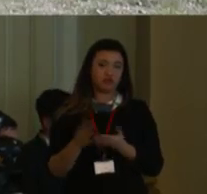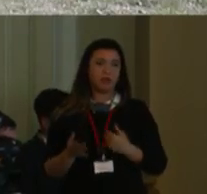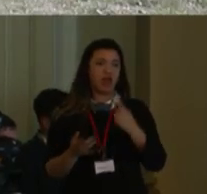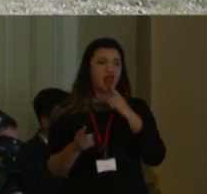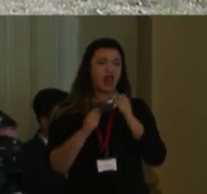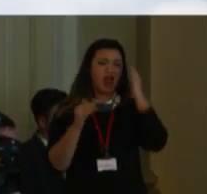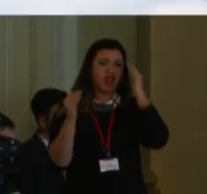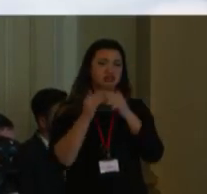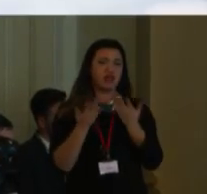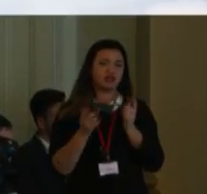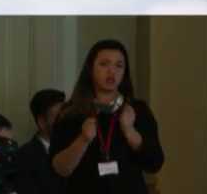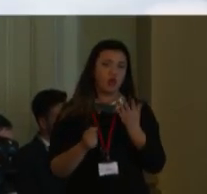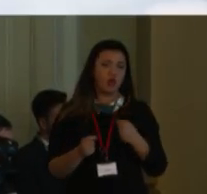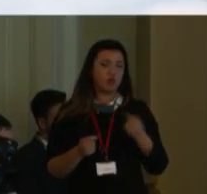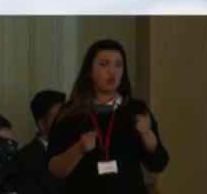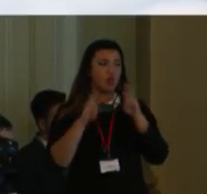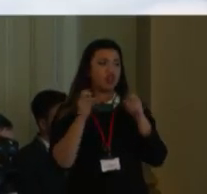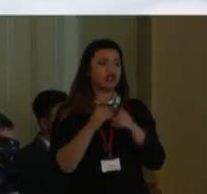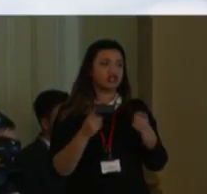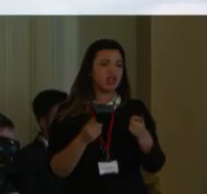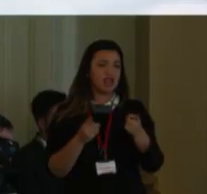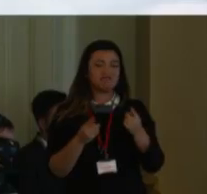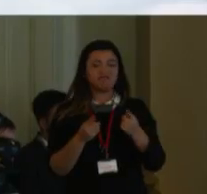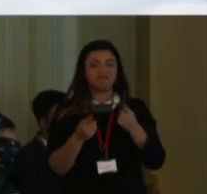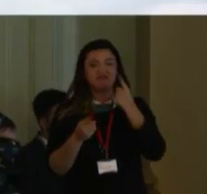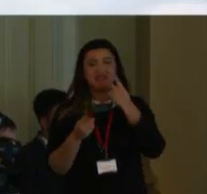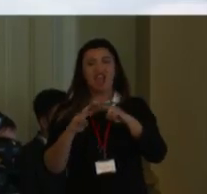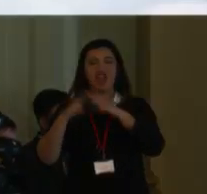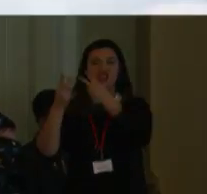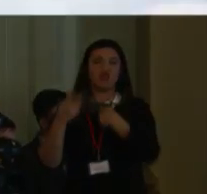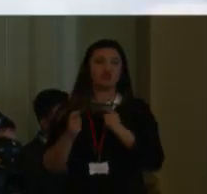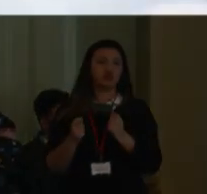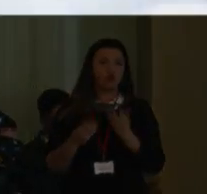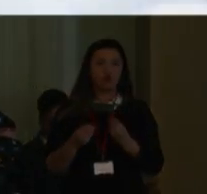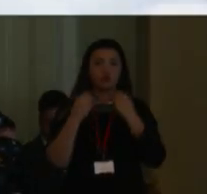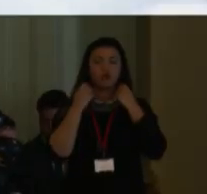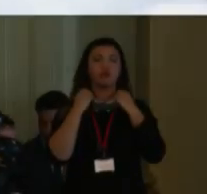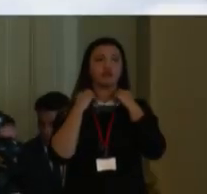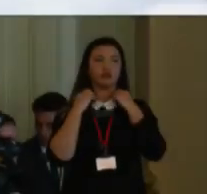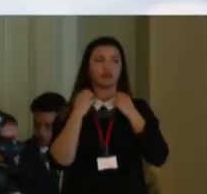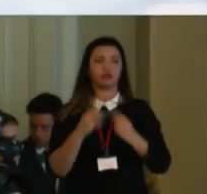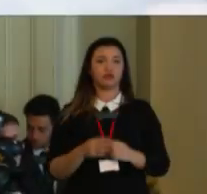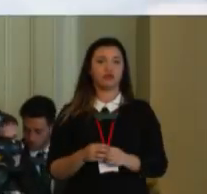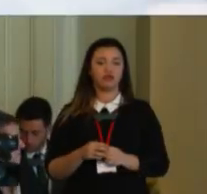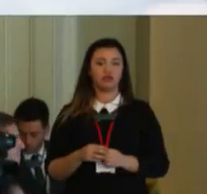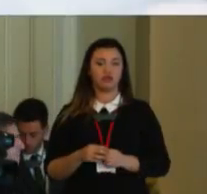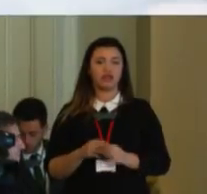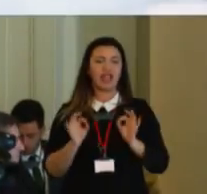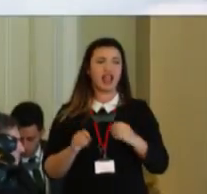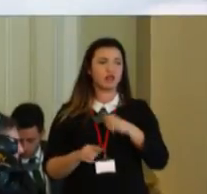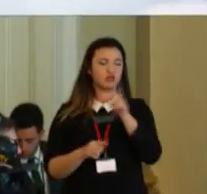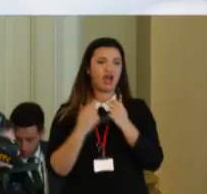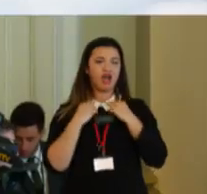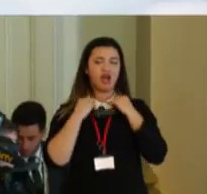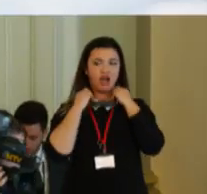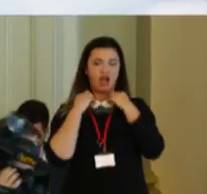Anlaşamadığımız durumlarda bu konuyu göz ardı ediyoruz. Genellikle de burada ailenin